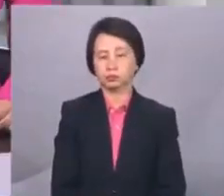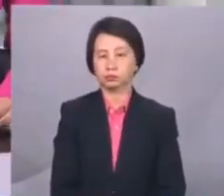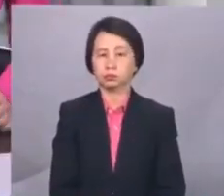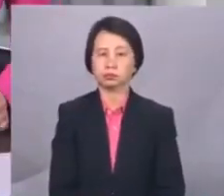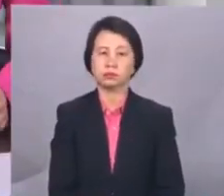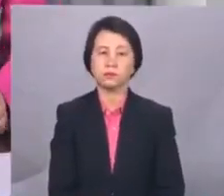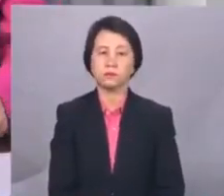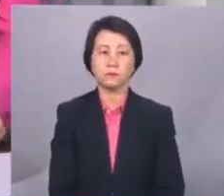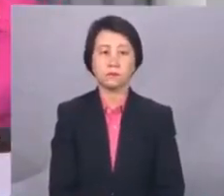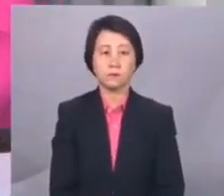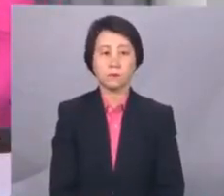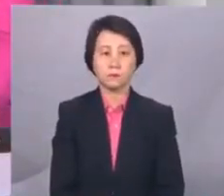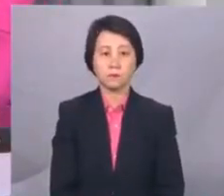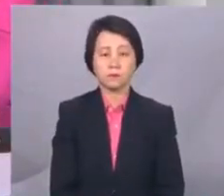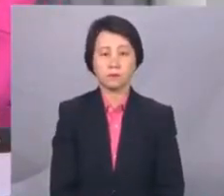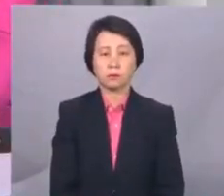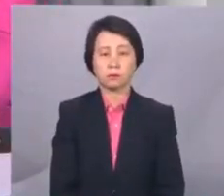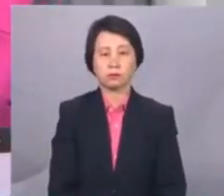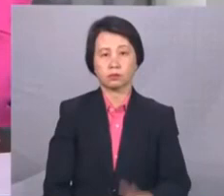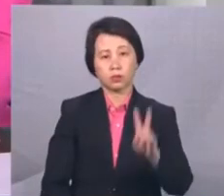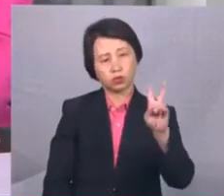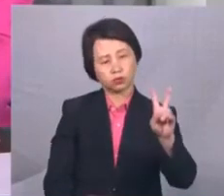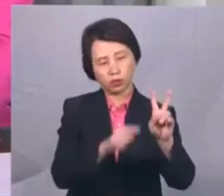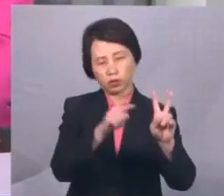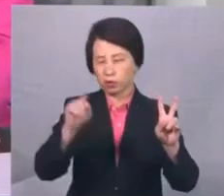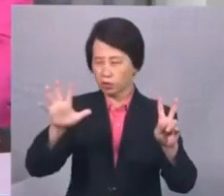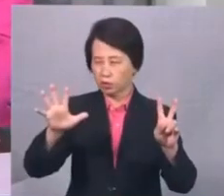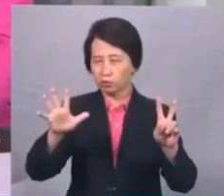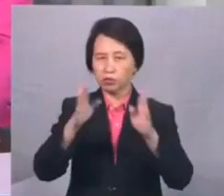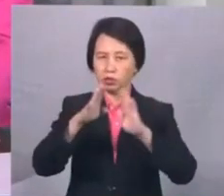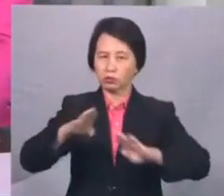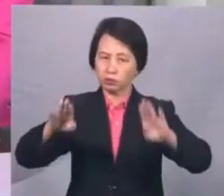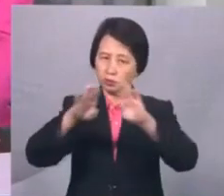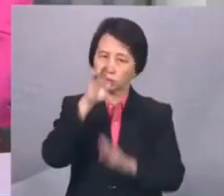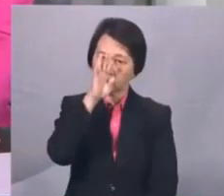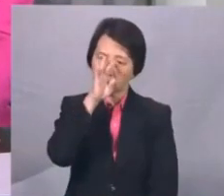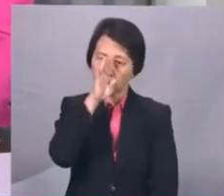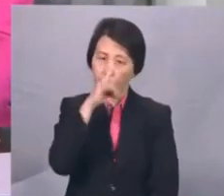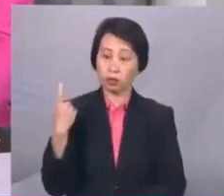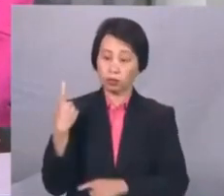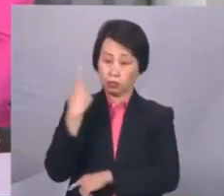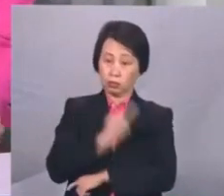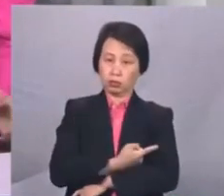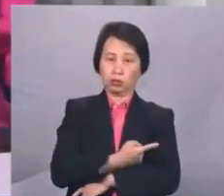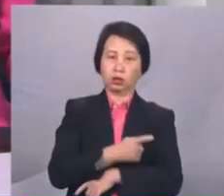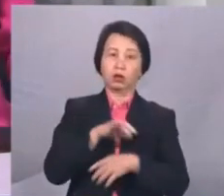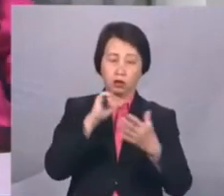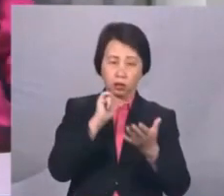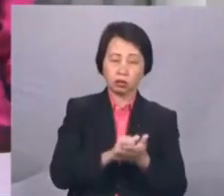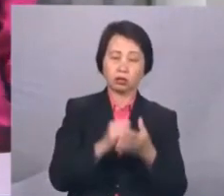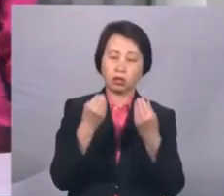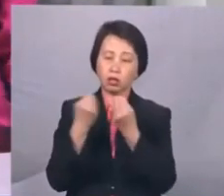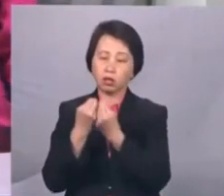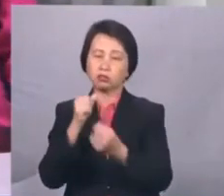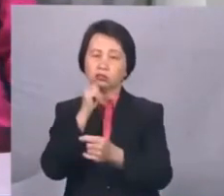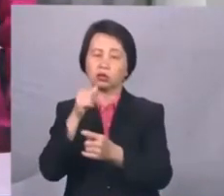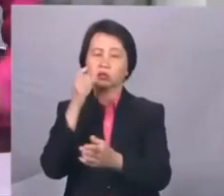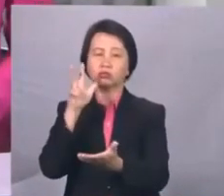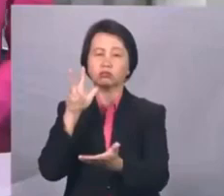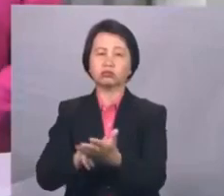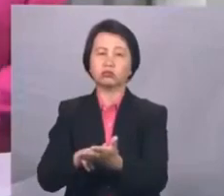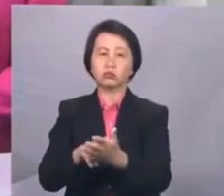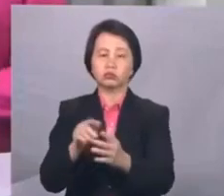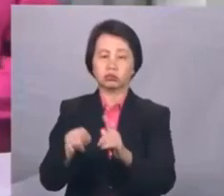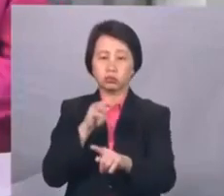bertemu kembali antara dua hingga lima berita palsu dalam sehari itu jumlah penularan PT tidak sahih ketika